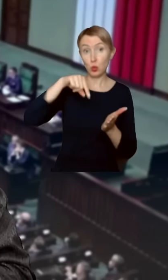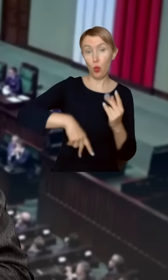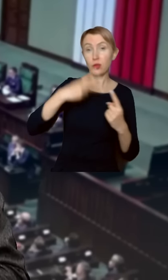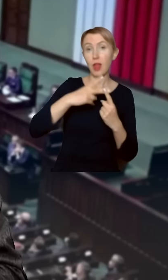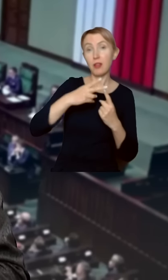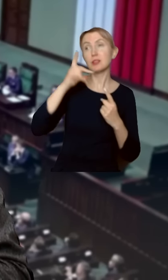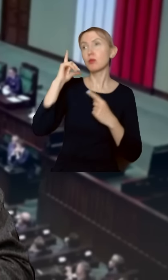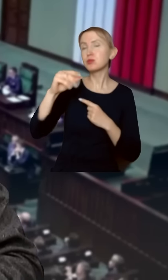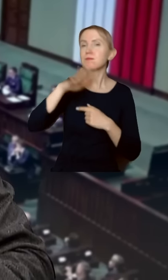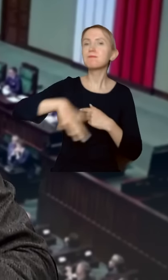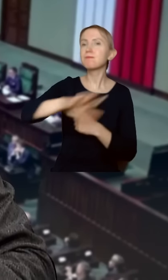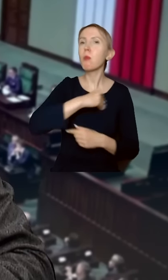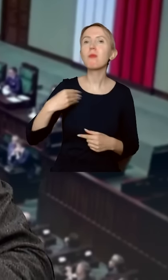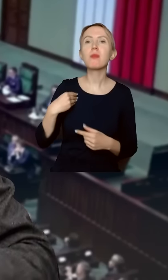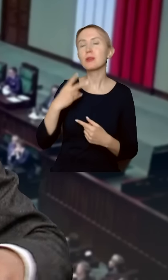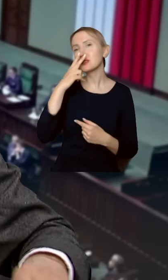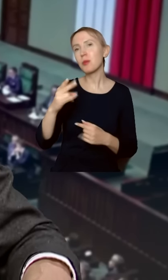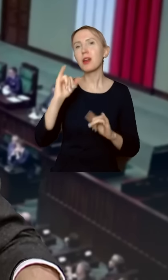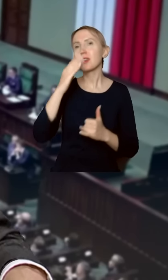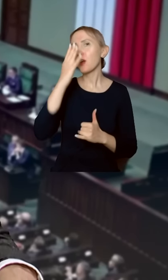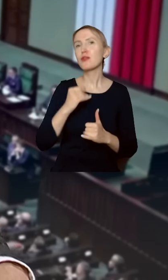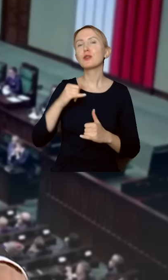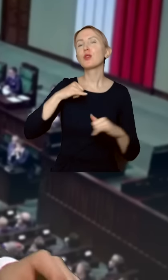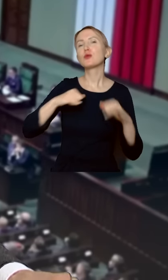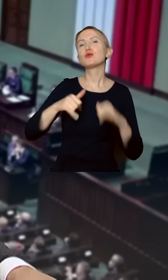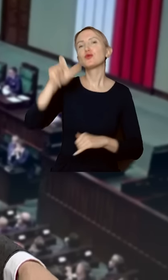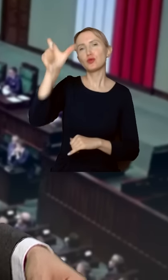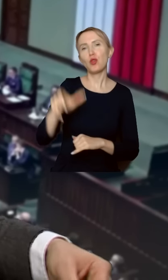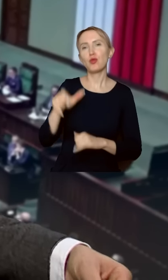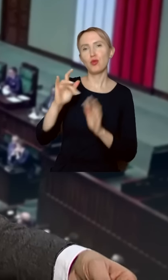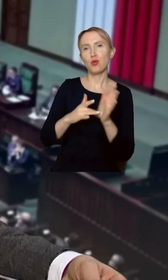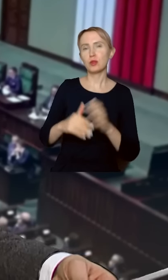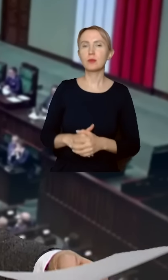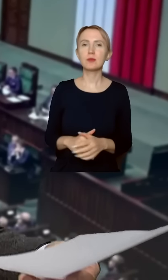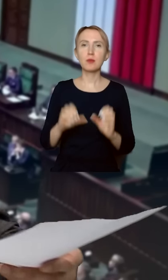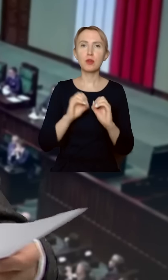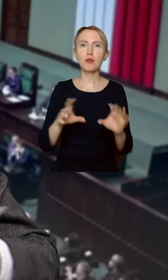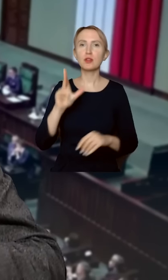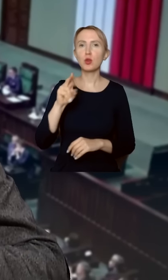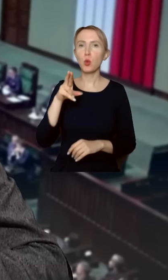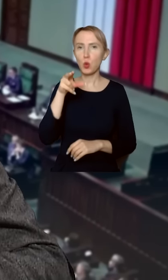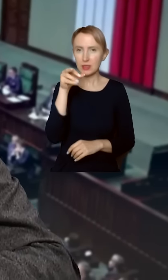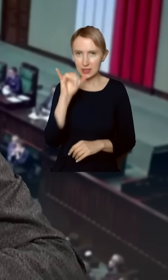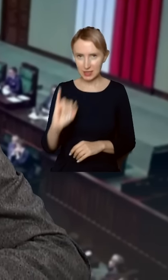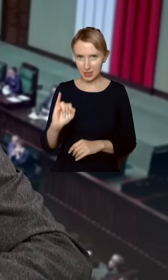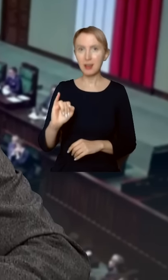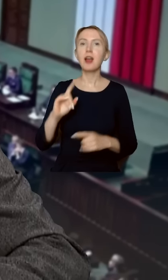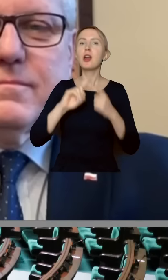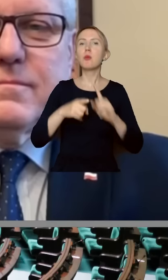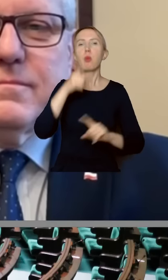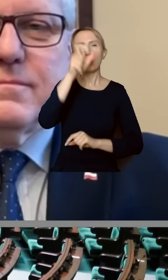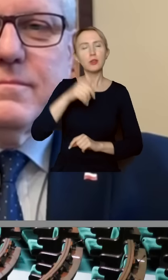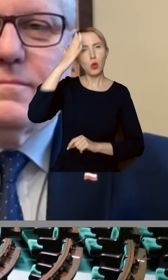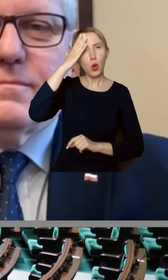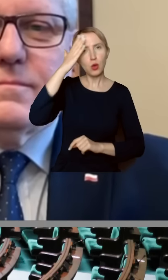wygląda kolejny dzień rządów Donalda Tuska. Na początek profesor Grzegorz Górski, politolog. Dzień dobry,